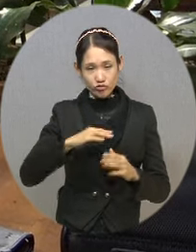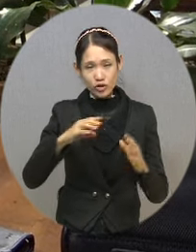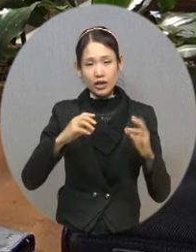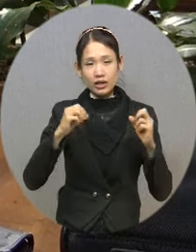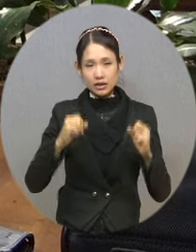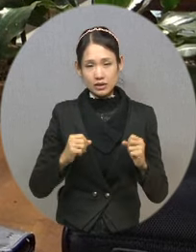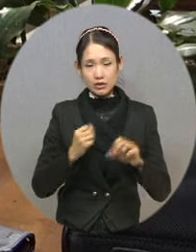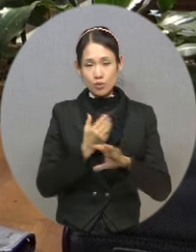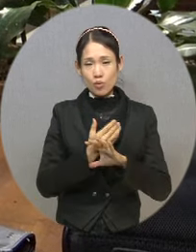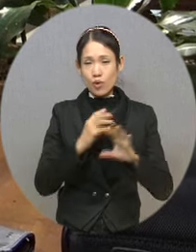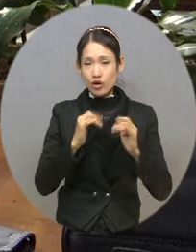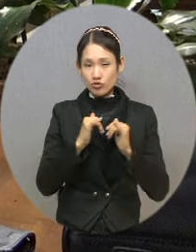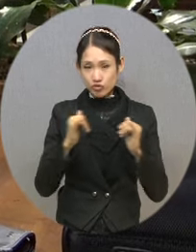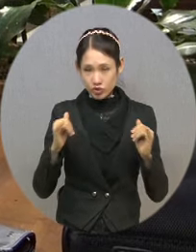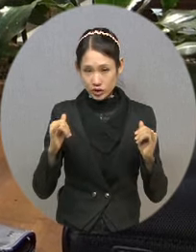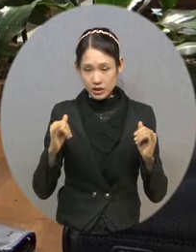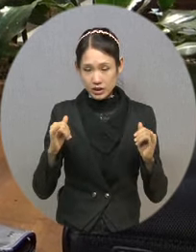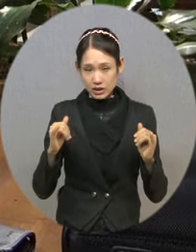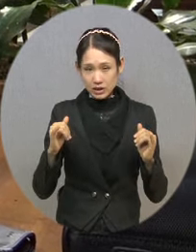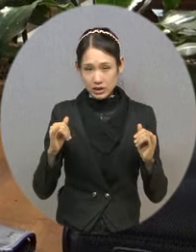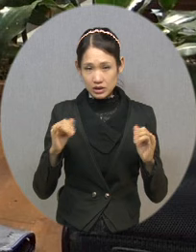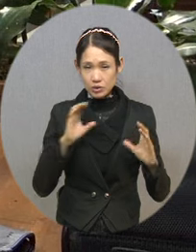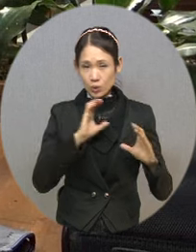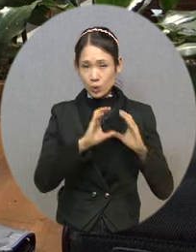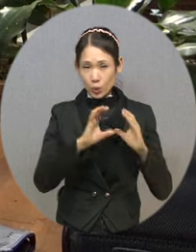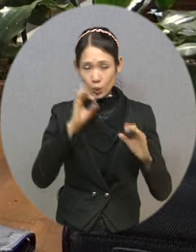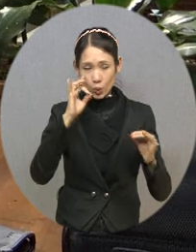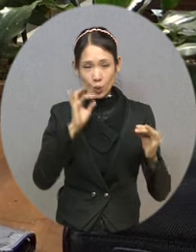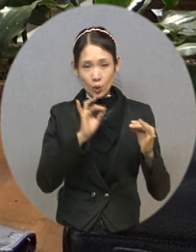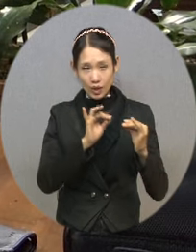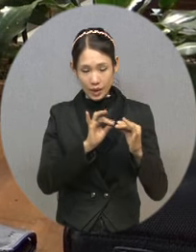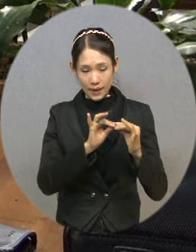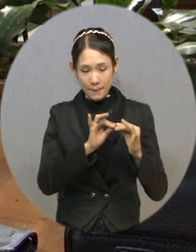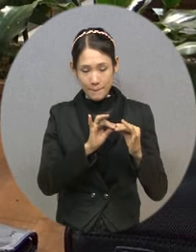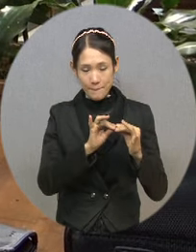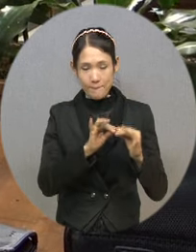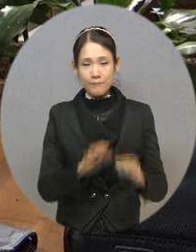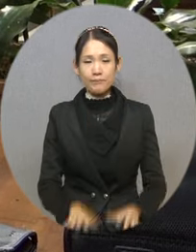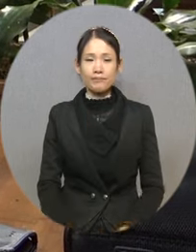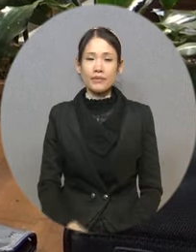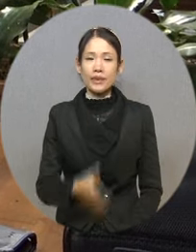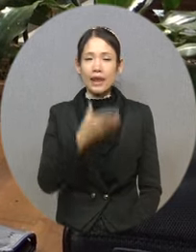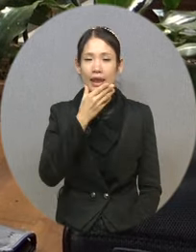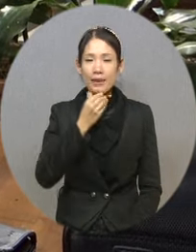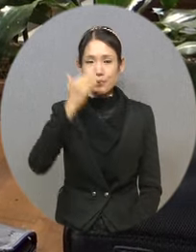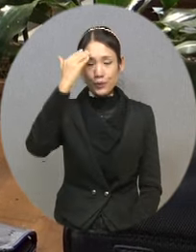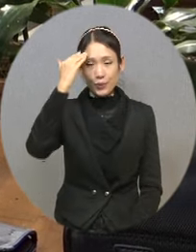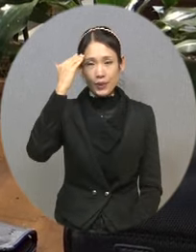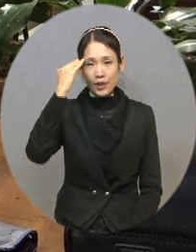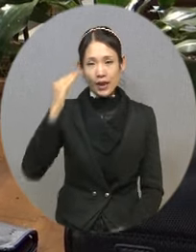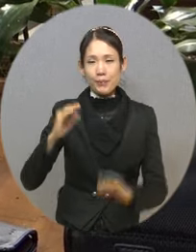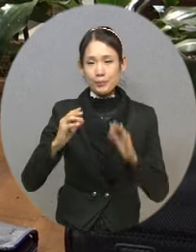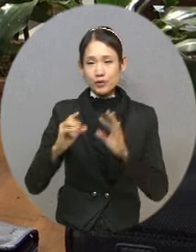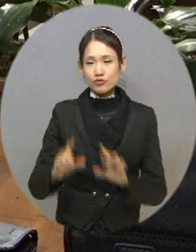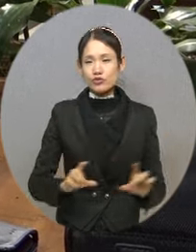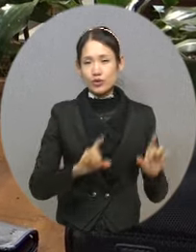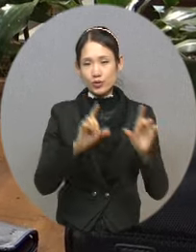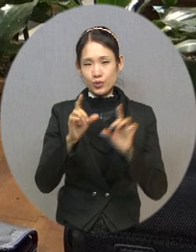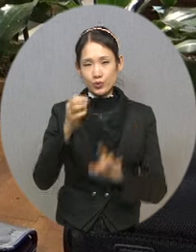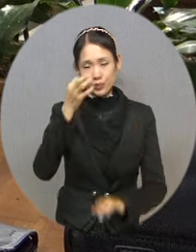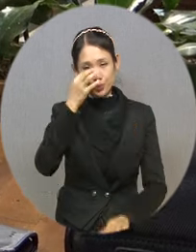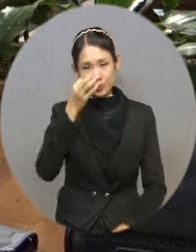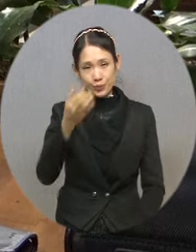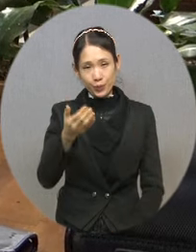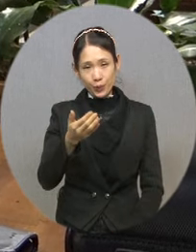계시는 외국인들에게 소통과 공감으로 행복한 대한민국의 생활을